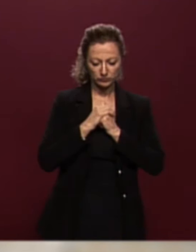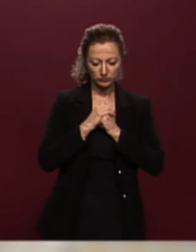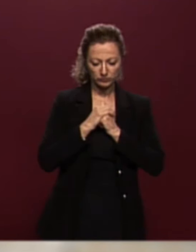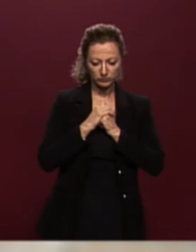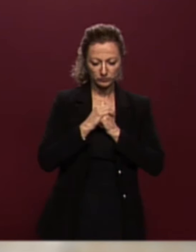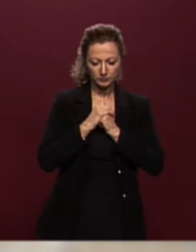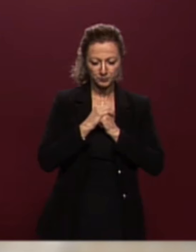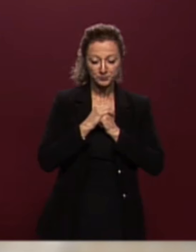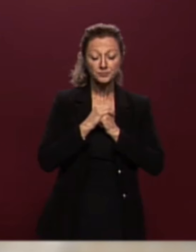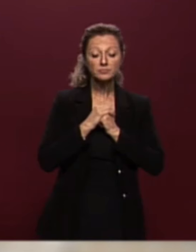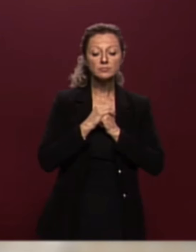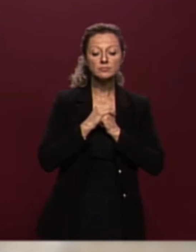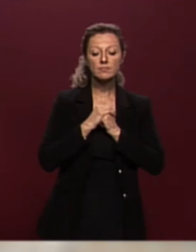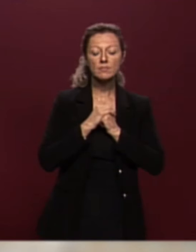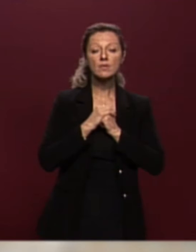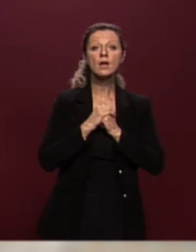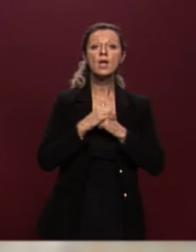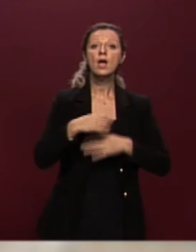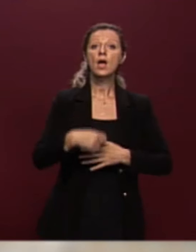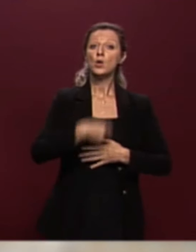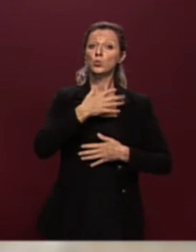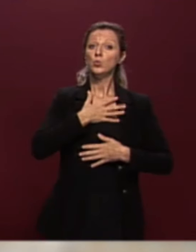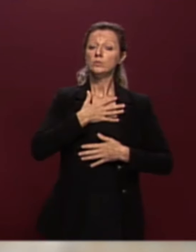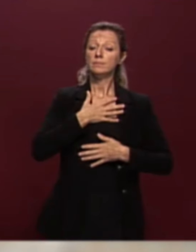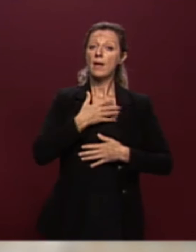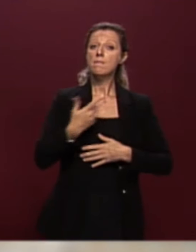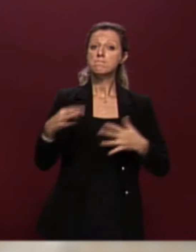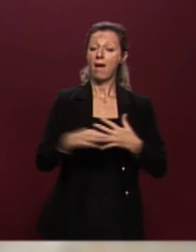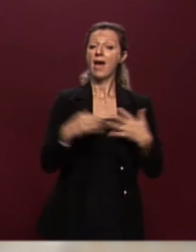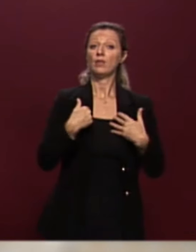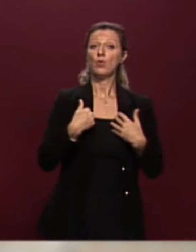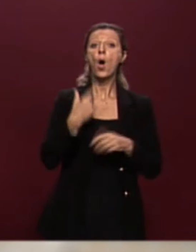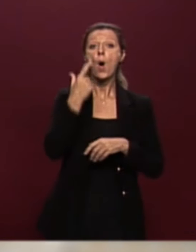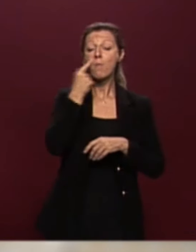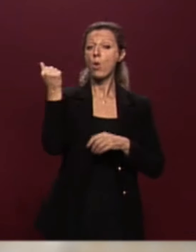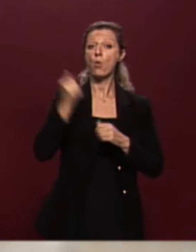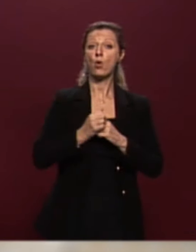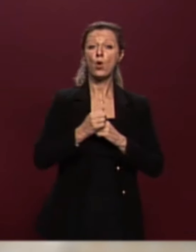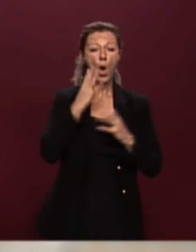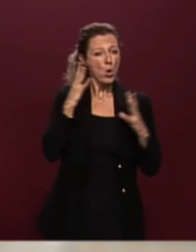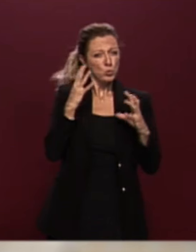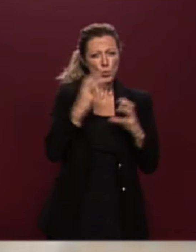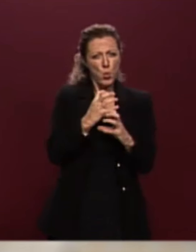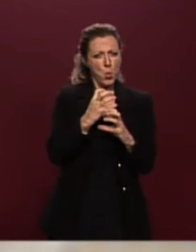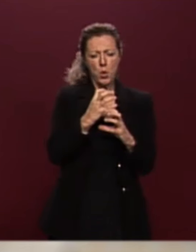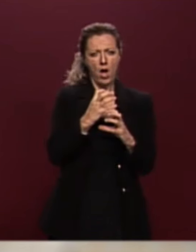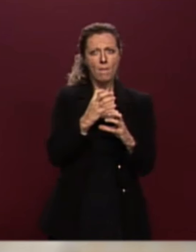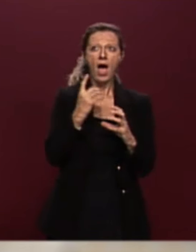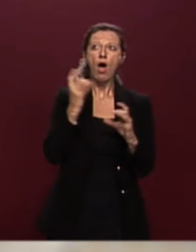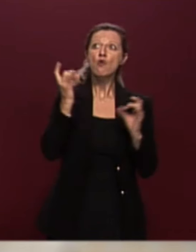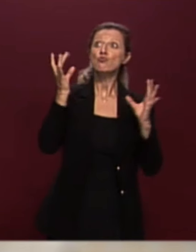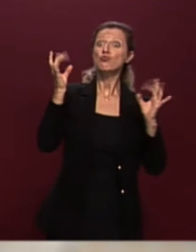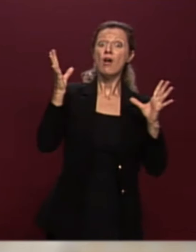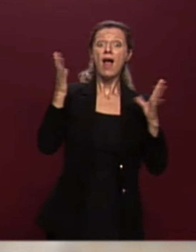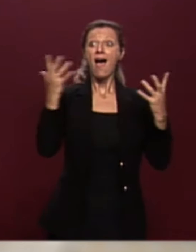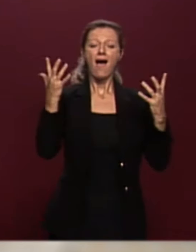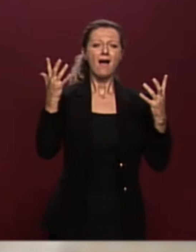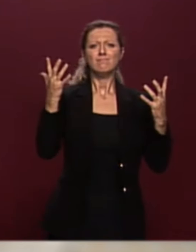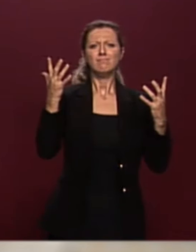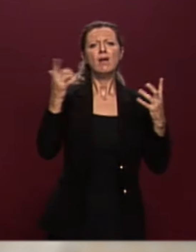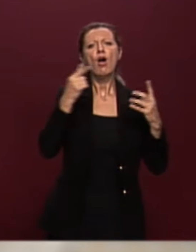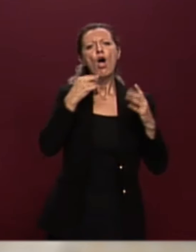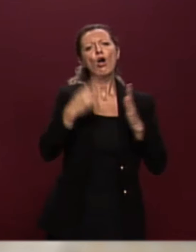La tuta di mio marito era blu, non scurissimo, ma non proprio azzurra. Un